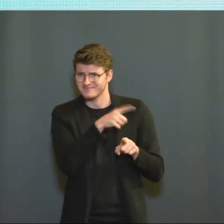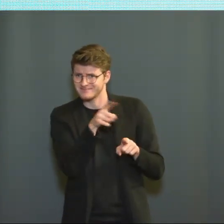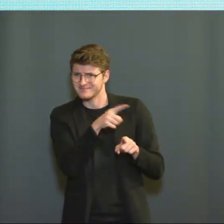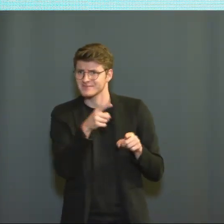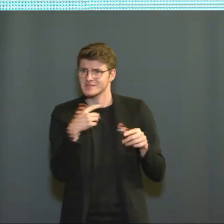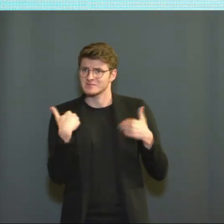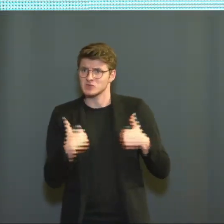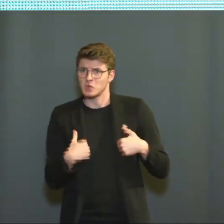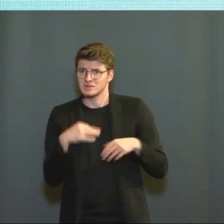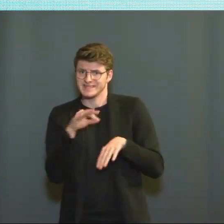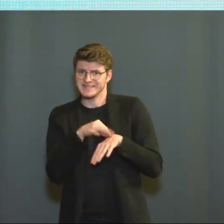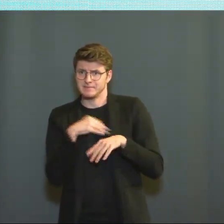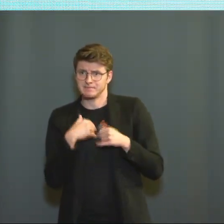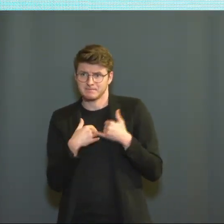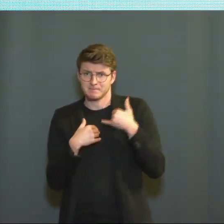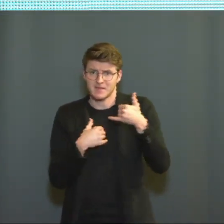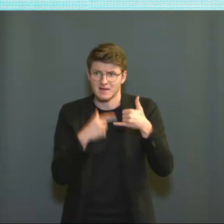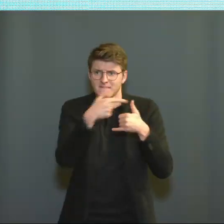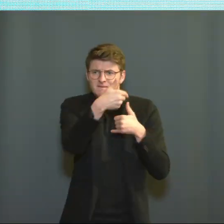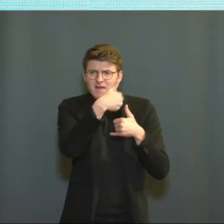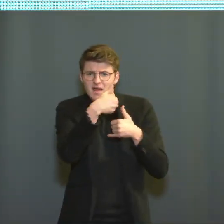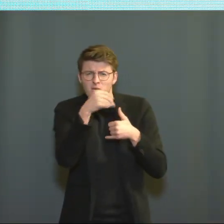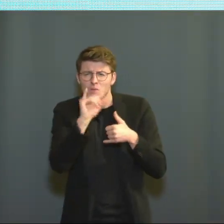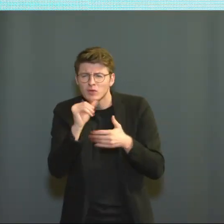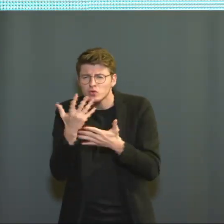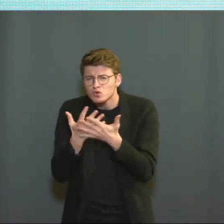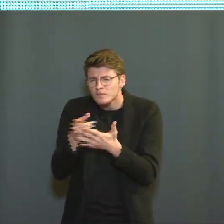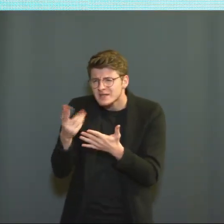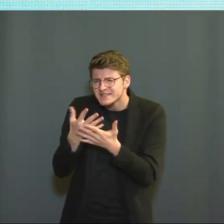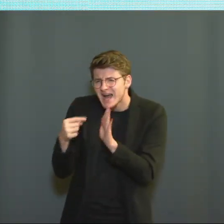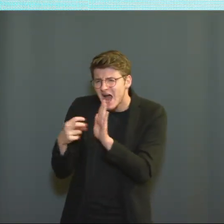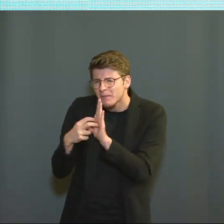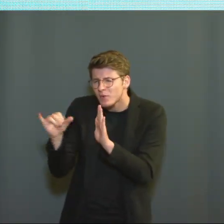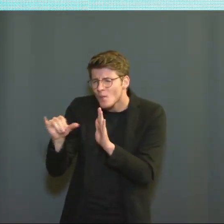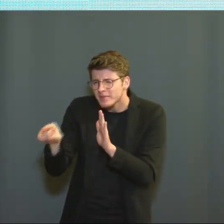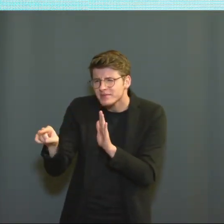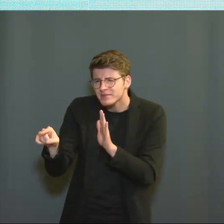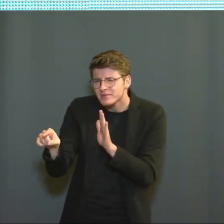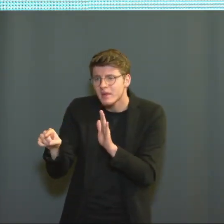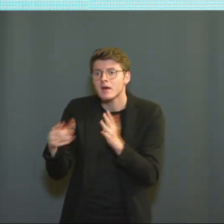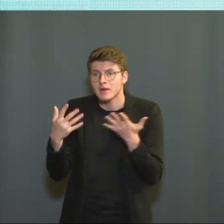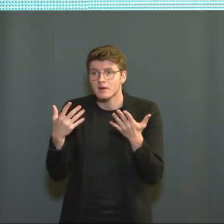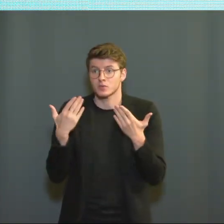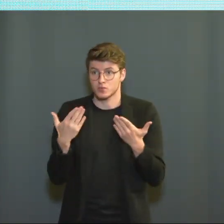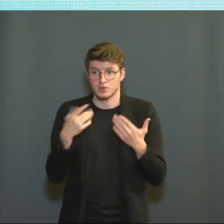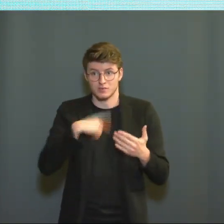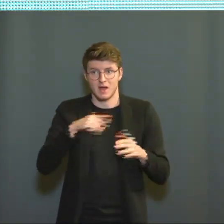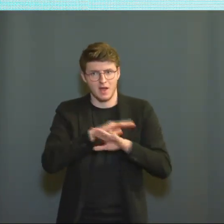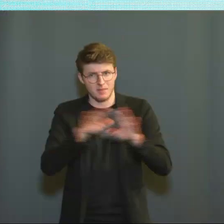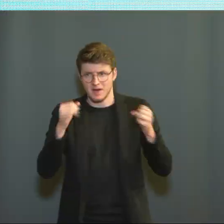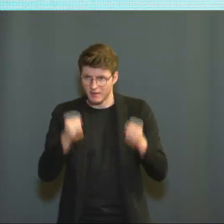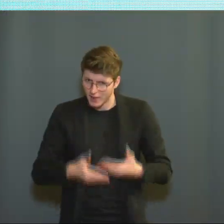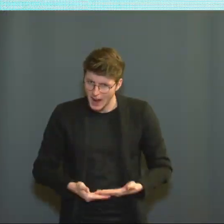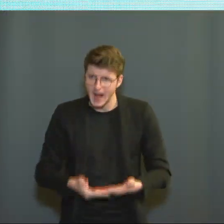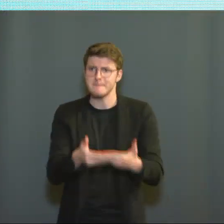patiënten die zich melden voor een test en de app gebruiken. Op die manier kunnen we allen een steentje bijdragen in